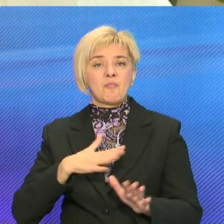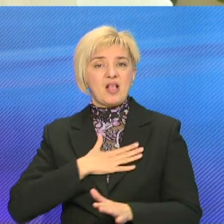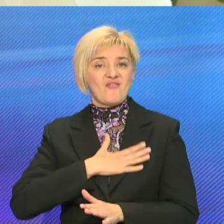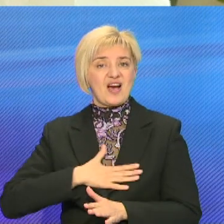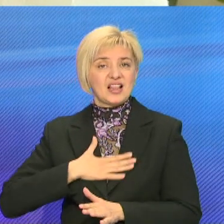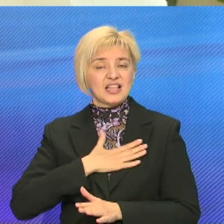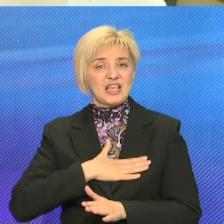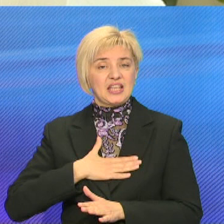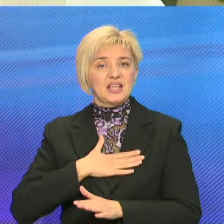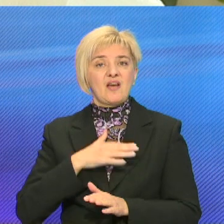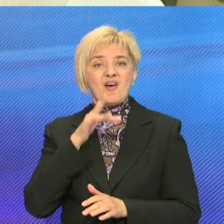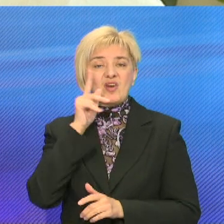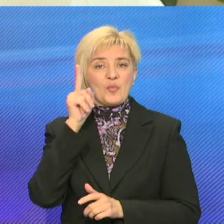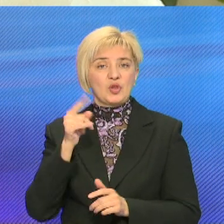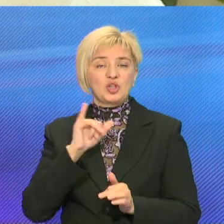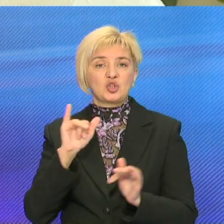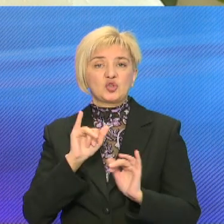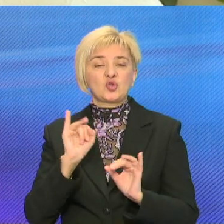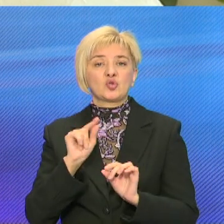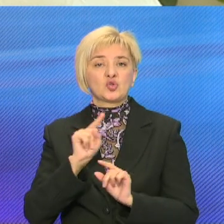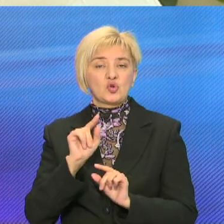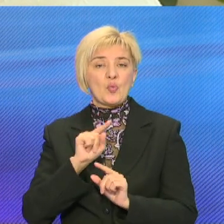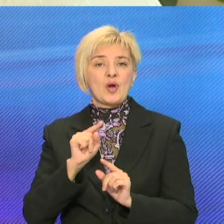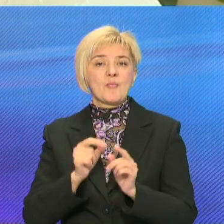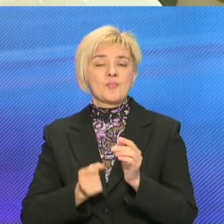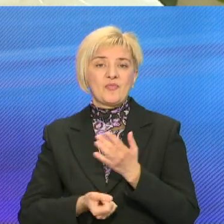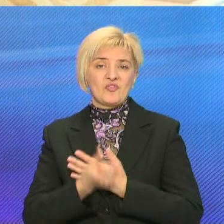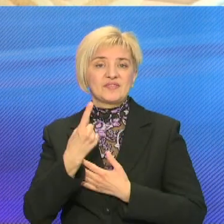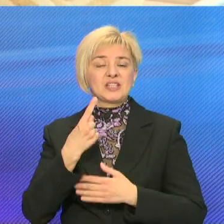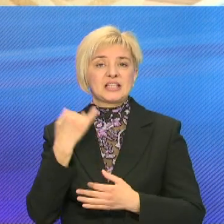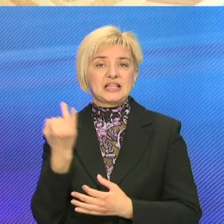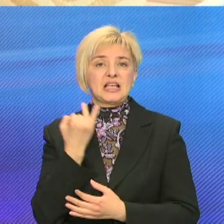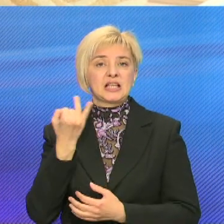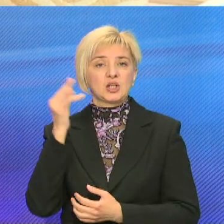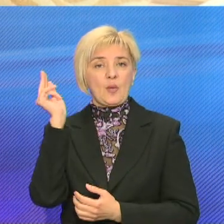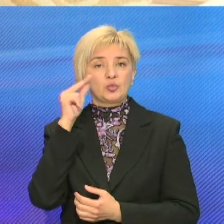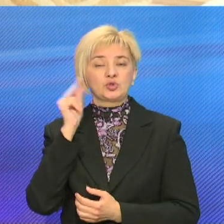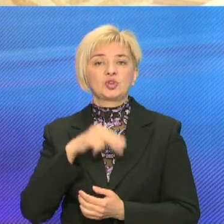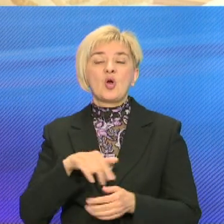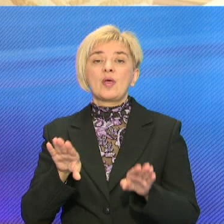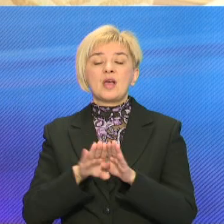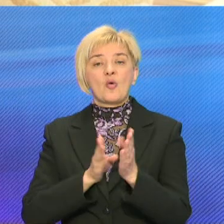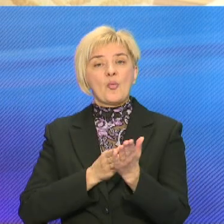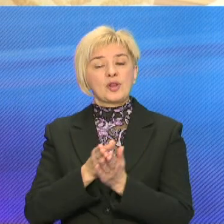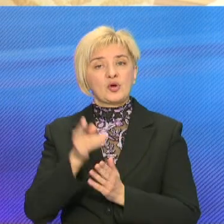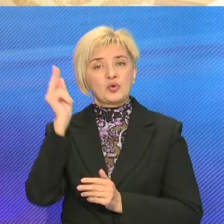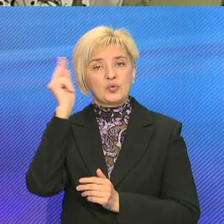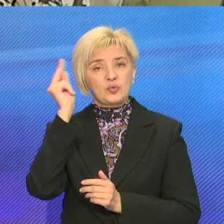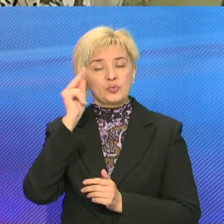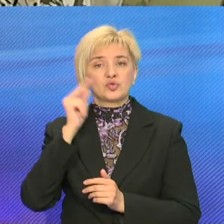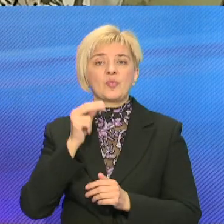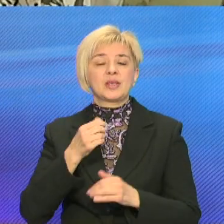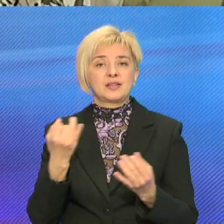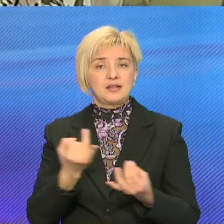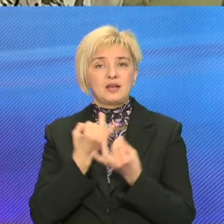чтобы вызывать более интерес к процессу обучения. Такий подыход до заняткаў маленьким пациентам даспадобы.